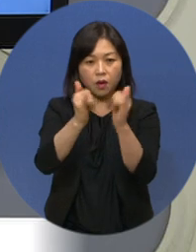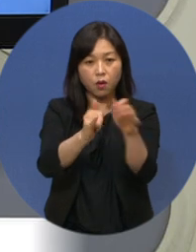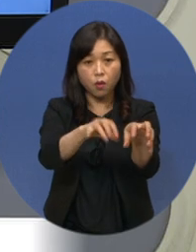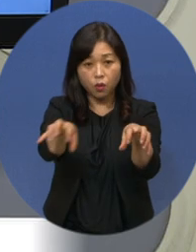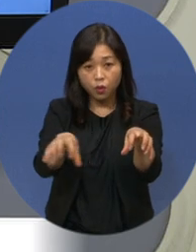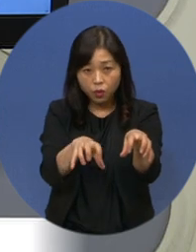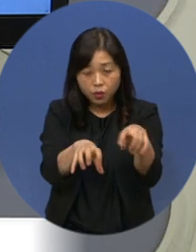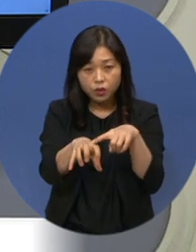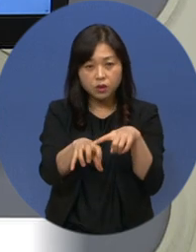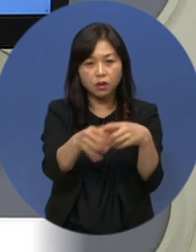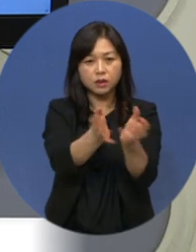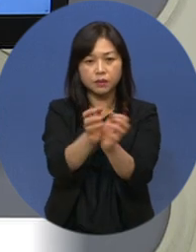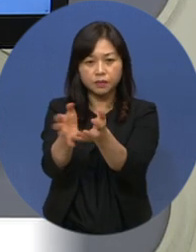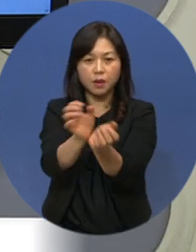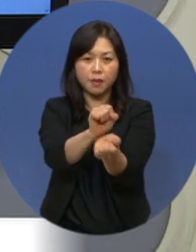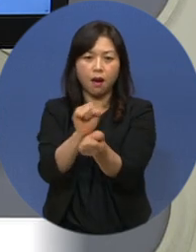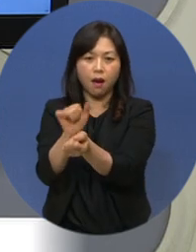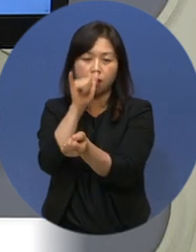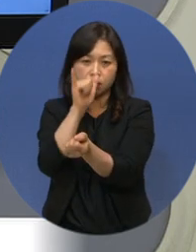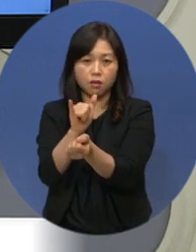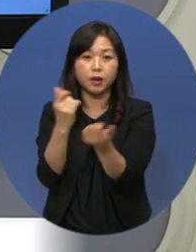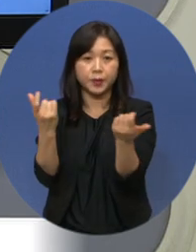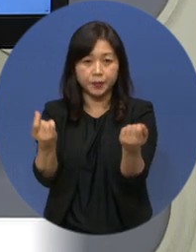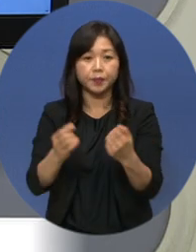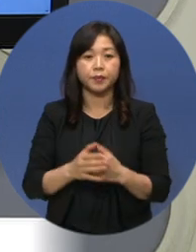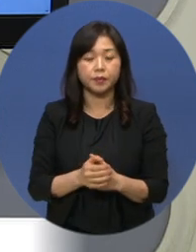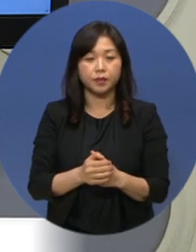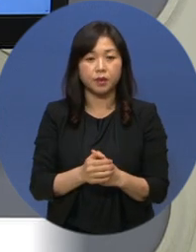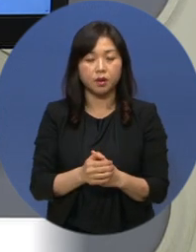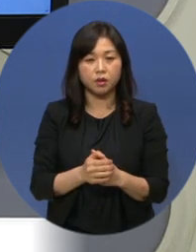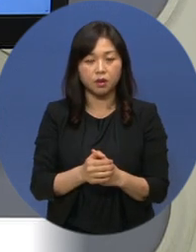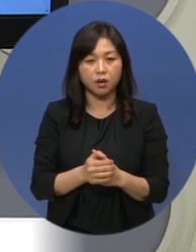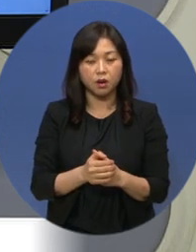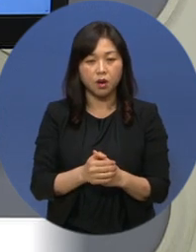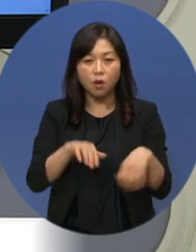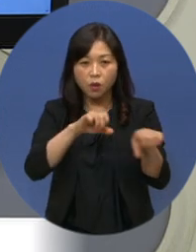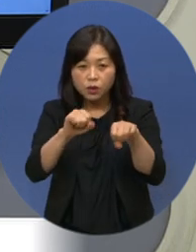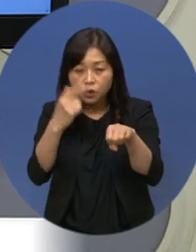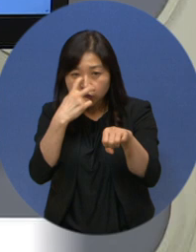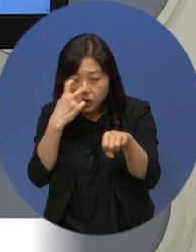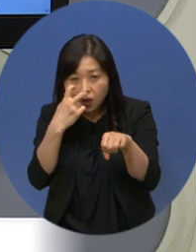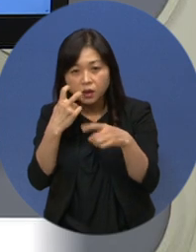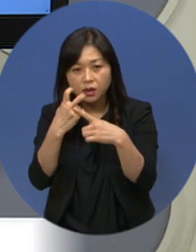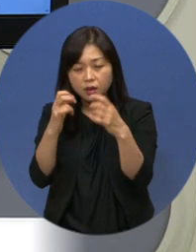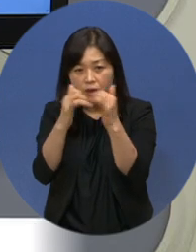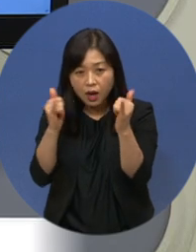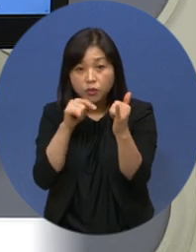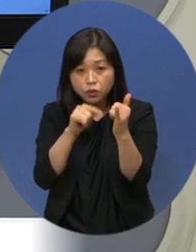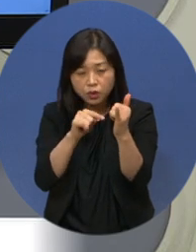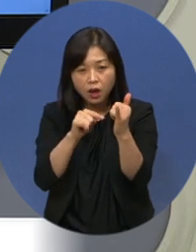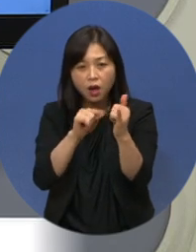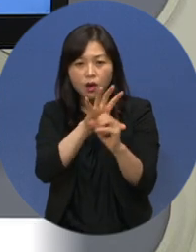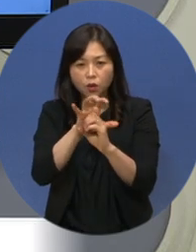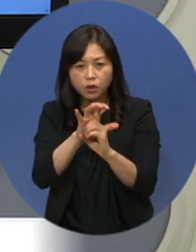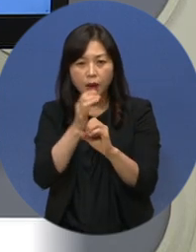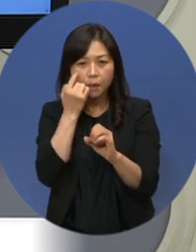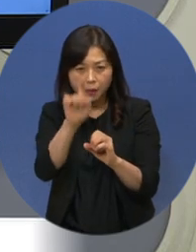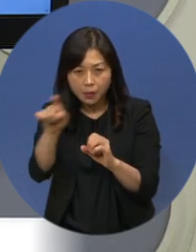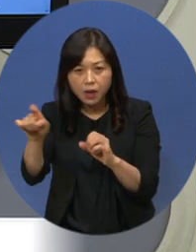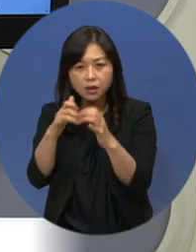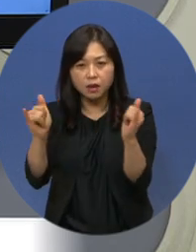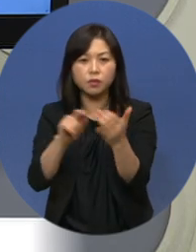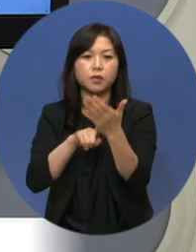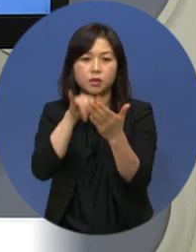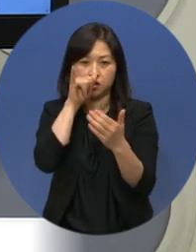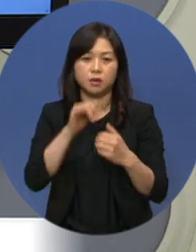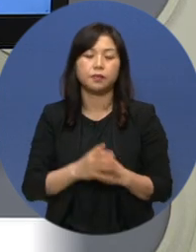집단 감염이 발생하고 있으며 경로를 조사 중인 환자들도 다수 나타나고 있다는 상황인데요 이에